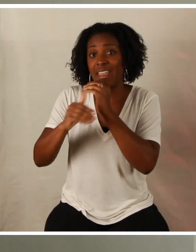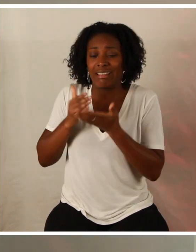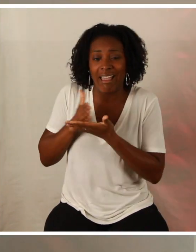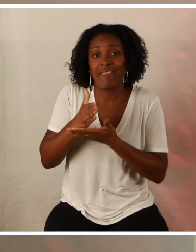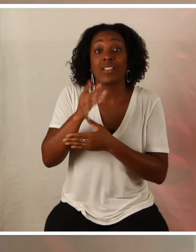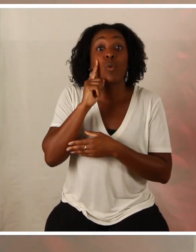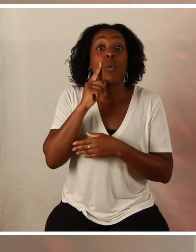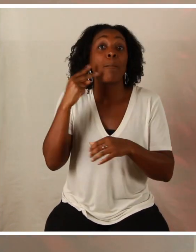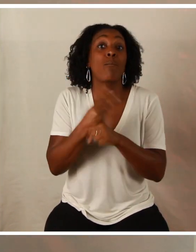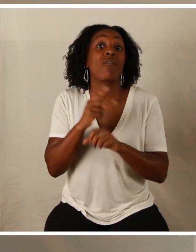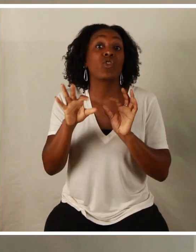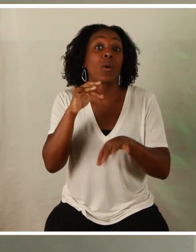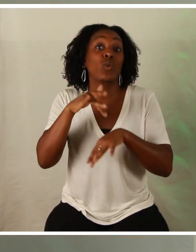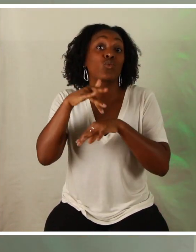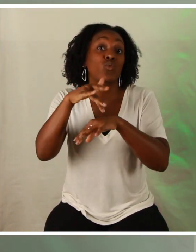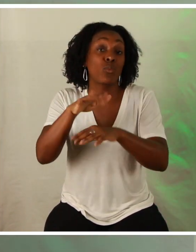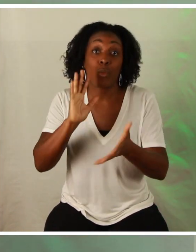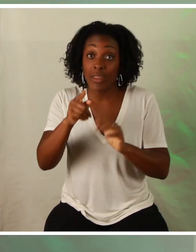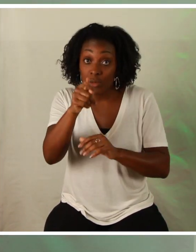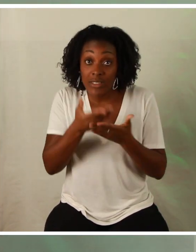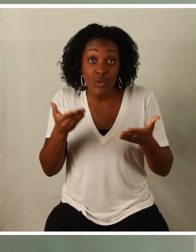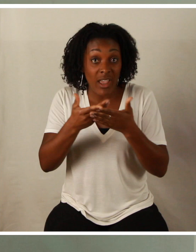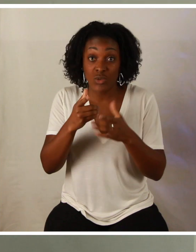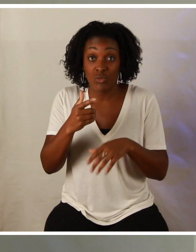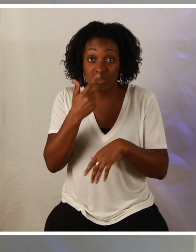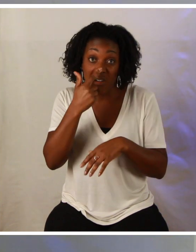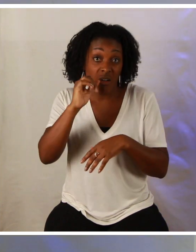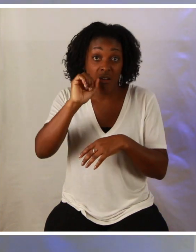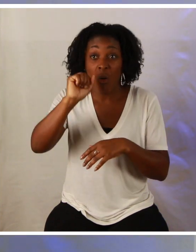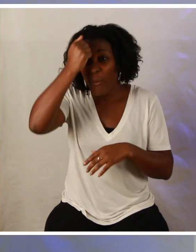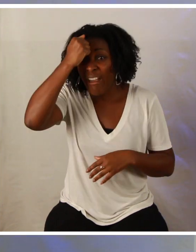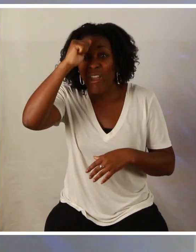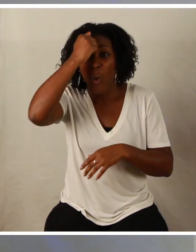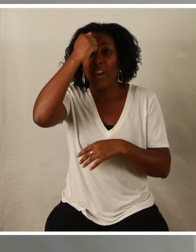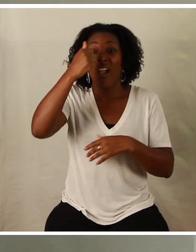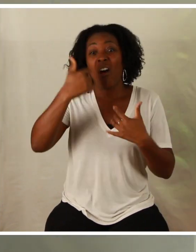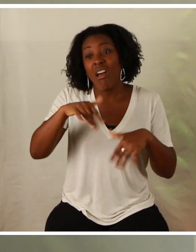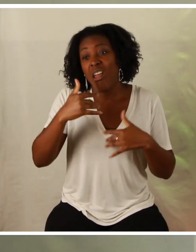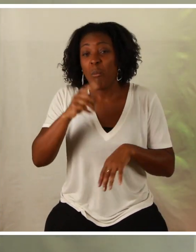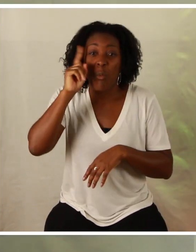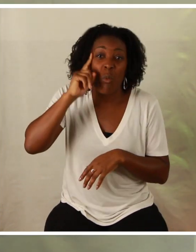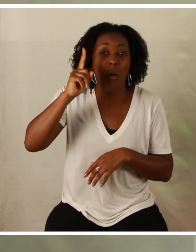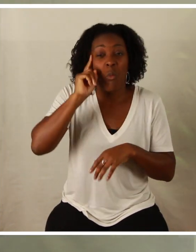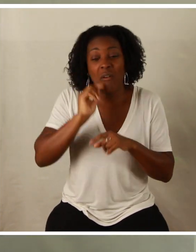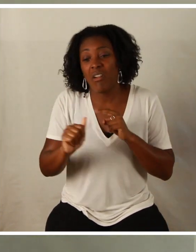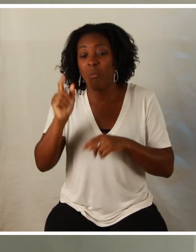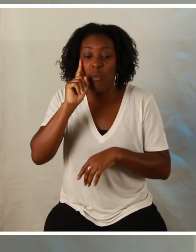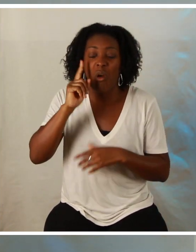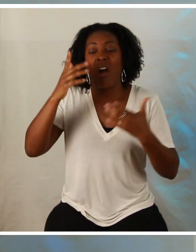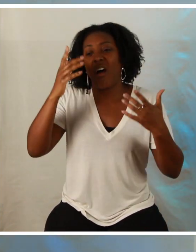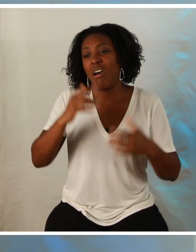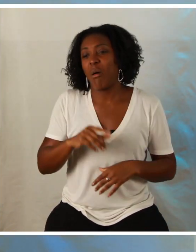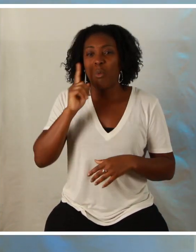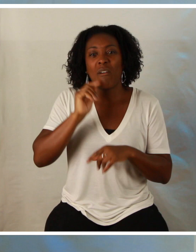fait des mauvais choix. Et c'est peut-être ton cas aujourd'hui. Peut-être tu vis de regrets, de remords, des choses qui sont venues dans ta vie et que tu te dis